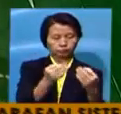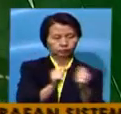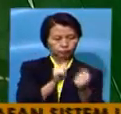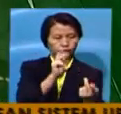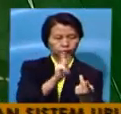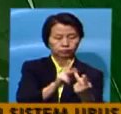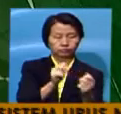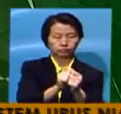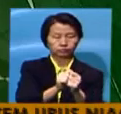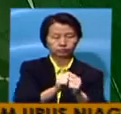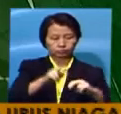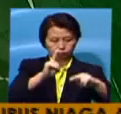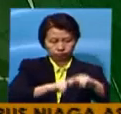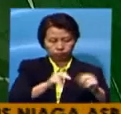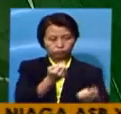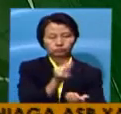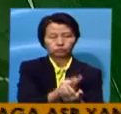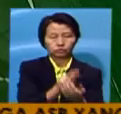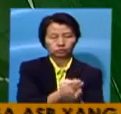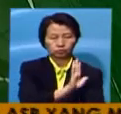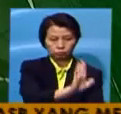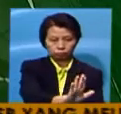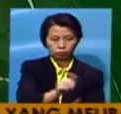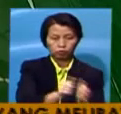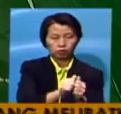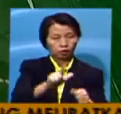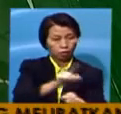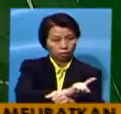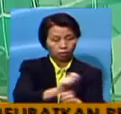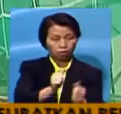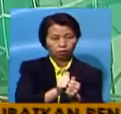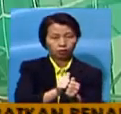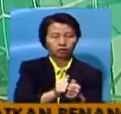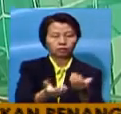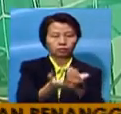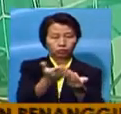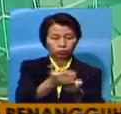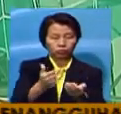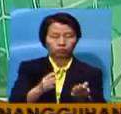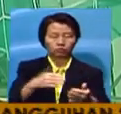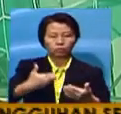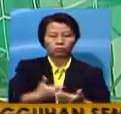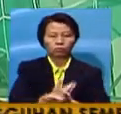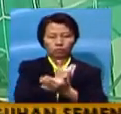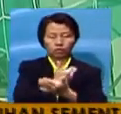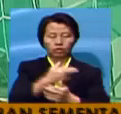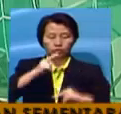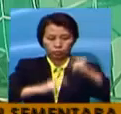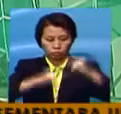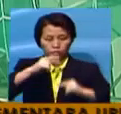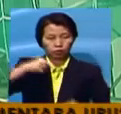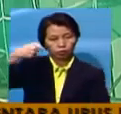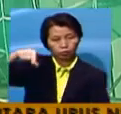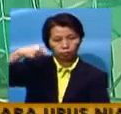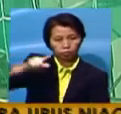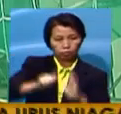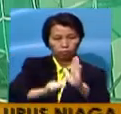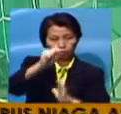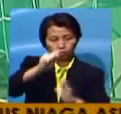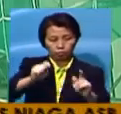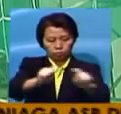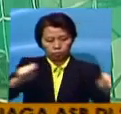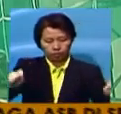setimpal dengan kemampuan kewangan mereka dan lengkap dengan kemudahan Moden Selain itu pembinaan yang berkualiti tinggi serta